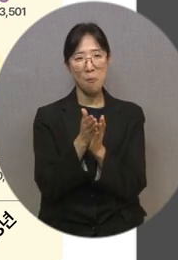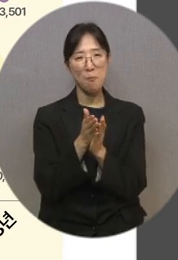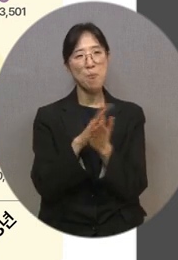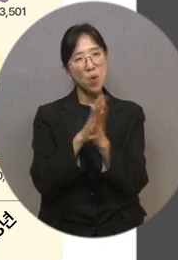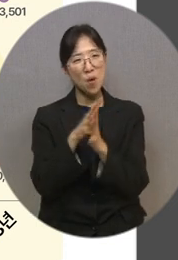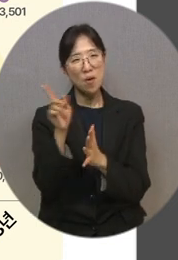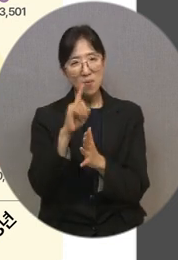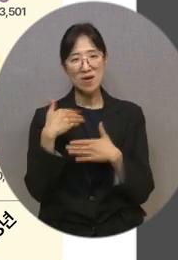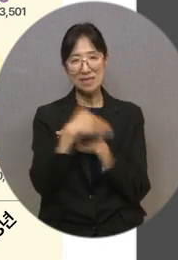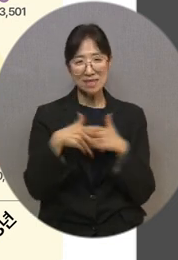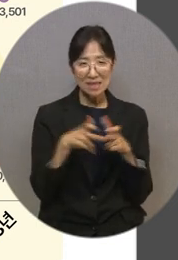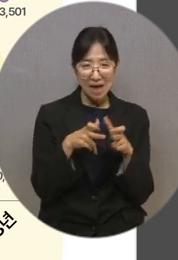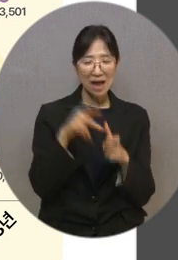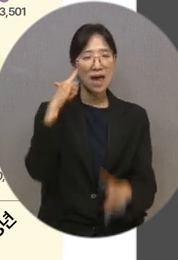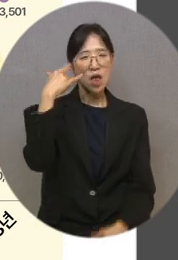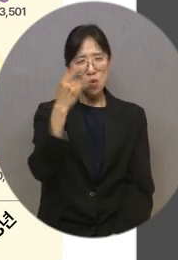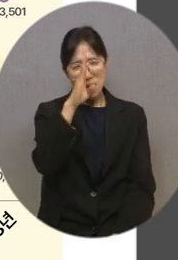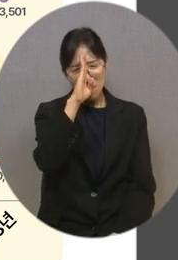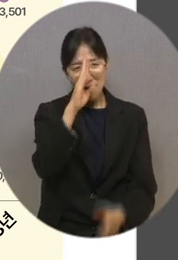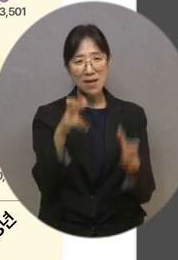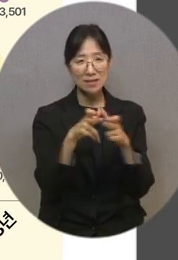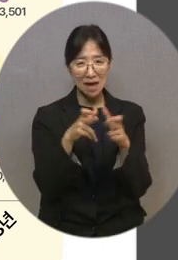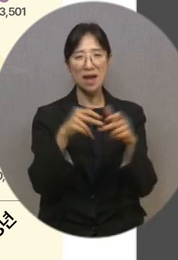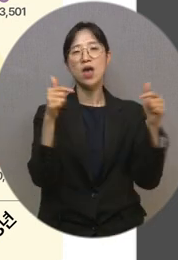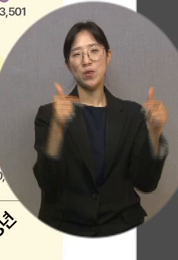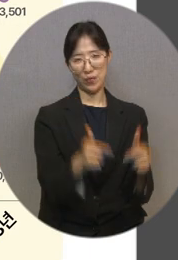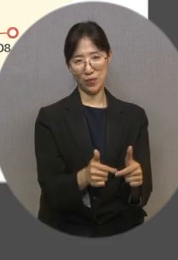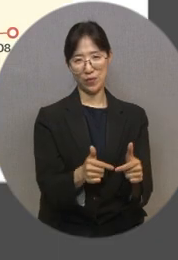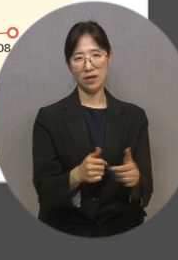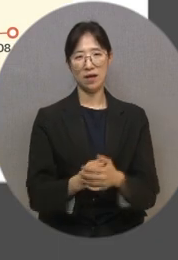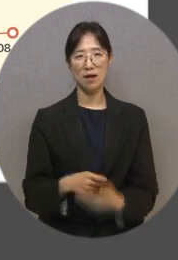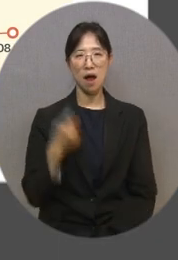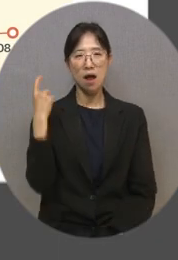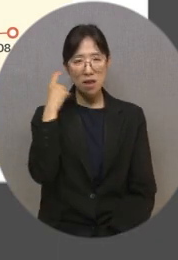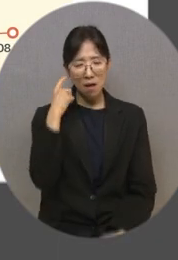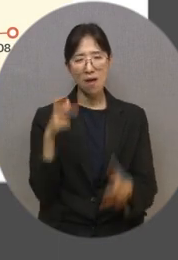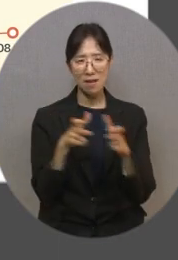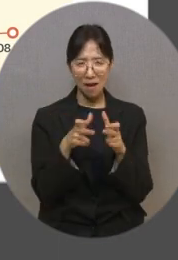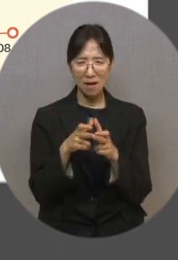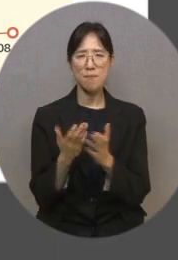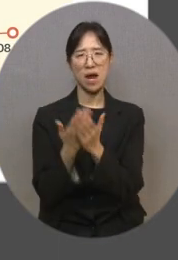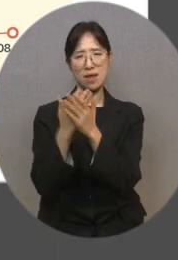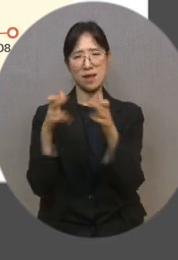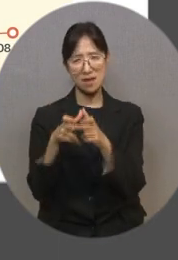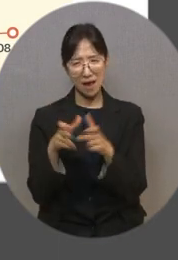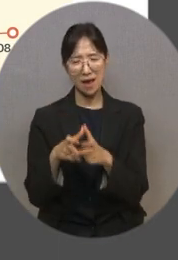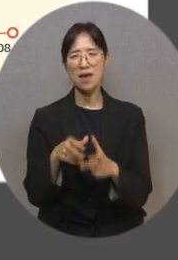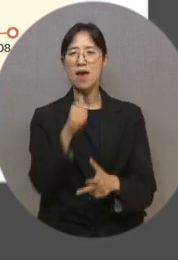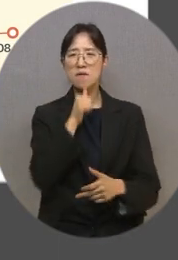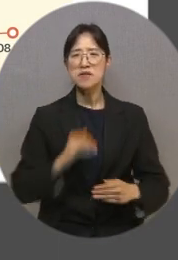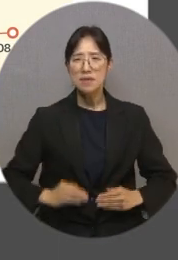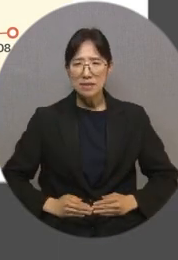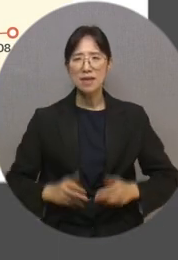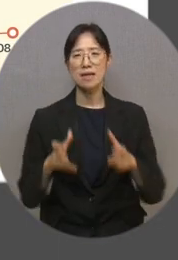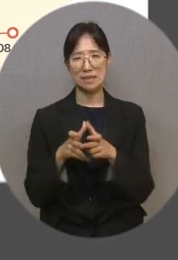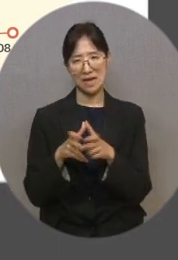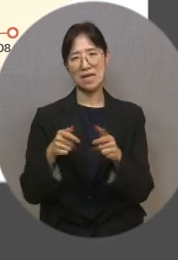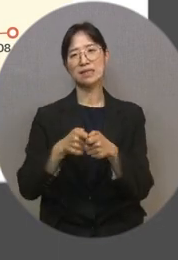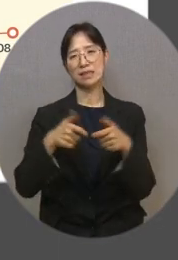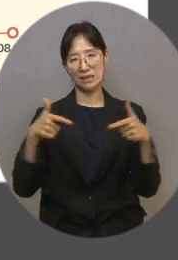보면 지체장애와 뇌병변 장애는 감소세를 보였으며 청각장애 의 발달장애 신장 장애는